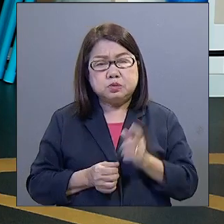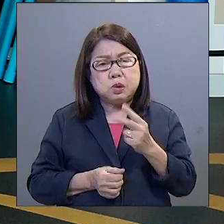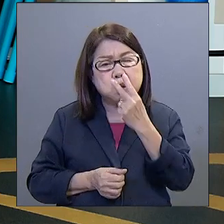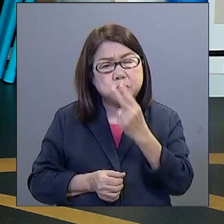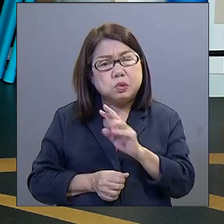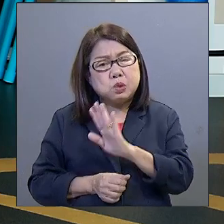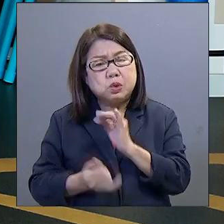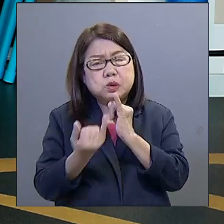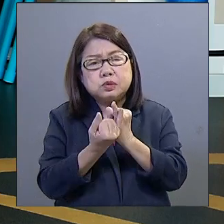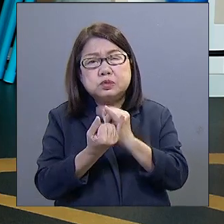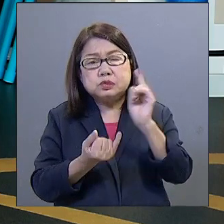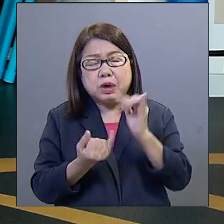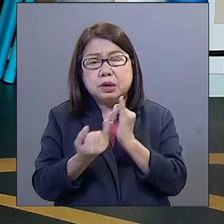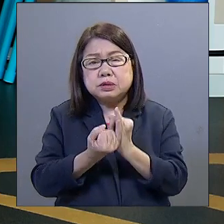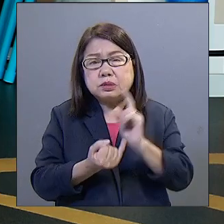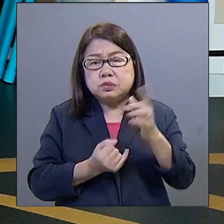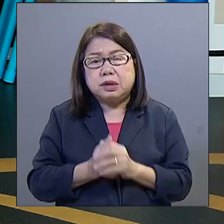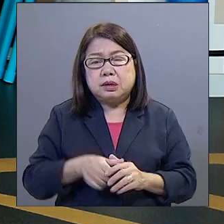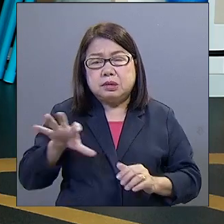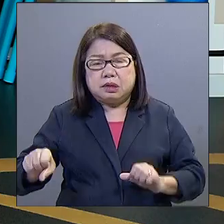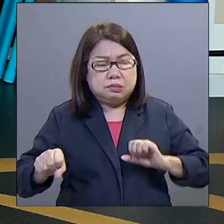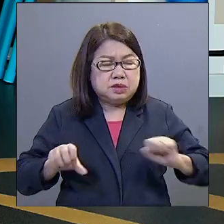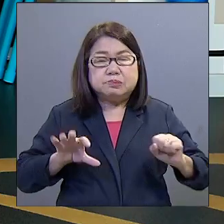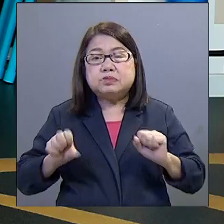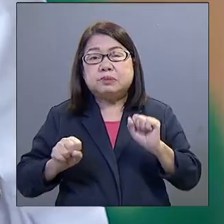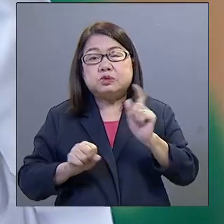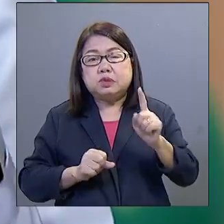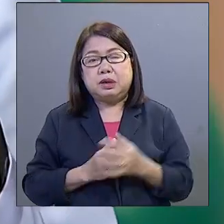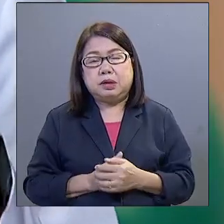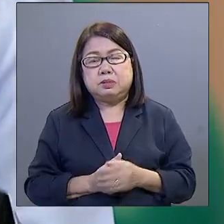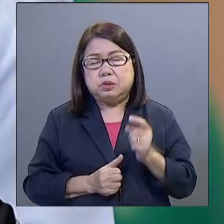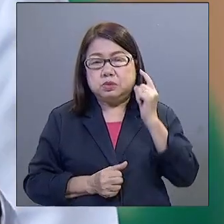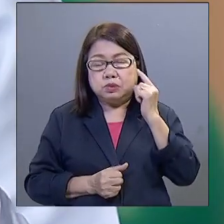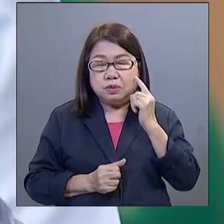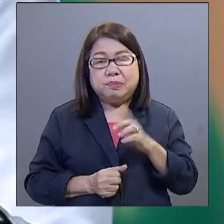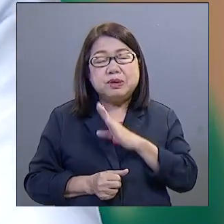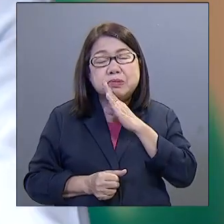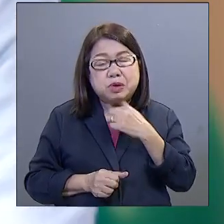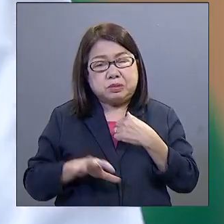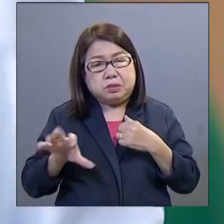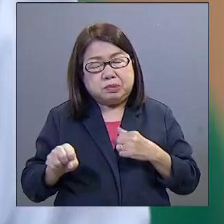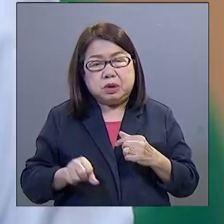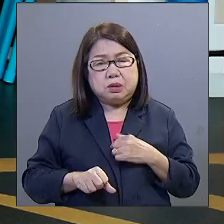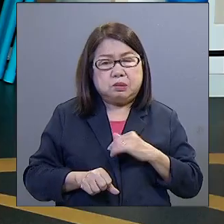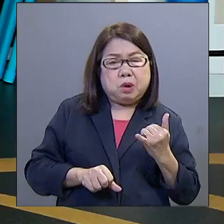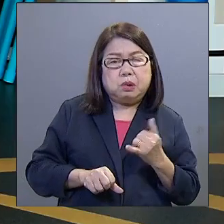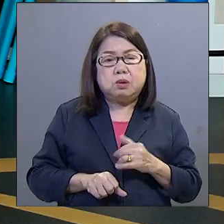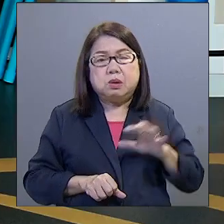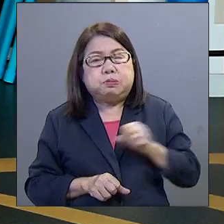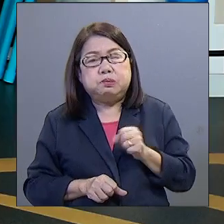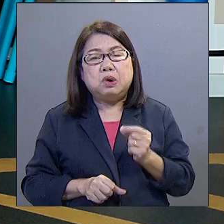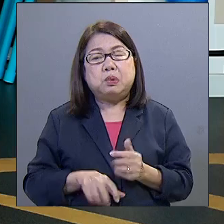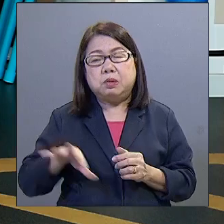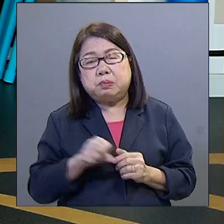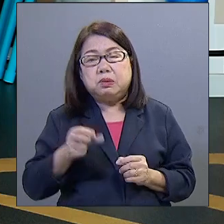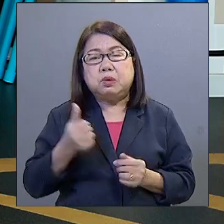นละด้านเนาะอาจจะไว้ข้างที่ถนัดหรือข้างที่มั่นใจอะค่ะที่พอรู้สึกว่าถ้ารู้สึกเสียการทรงตัวหรือล้มเนี่ยเขาจะคว้าได้ทันแต่อย่างที่บอกถ้าไม่